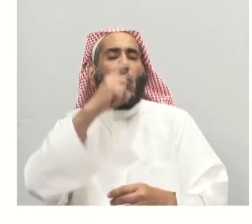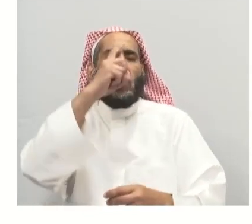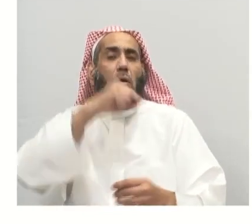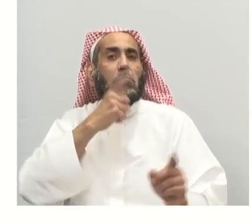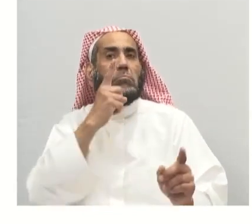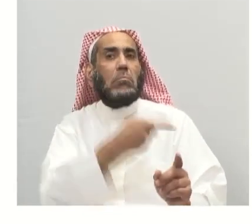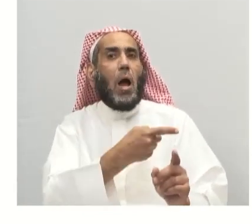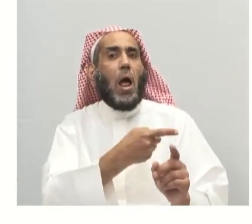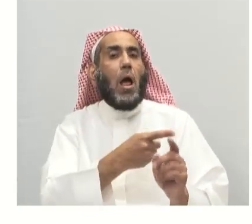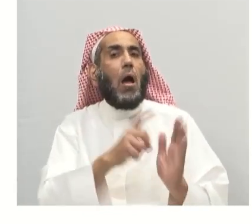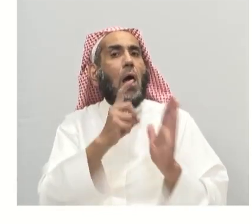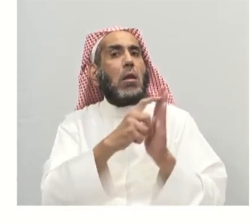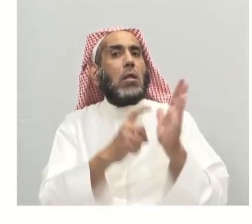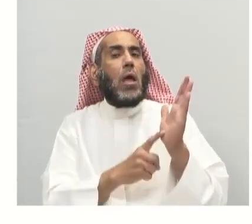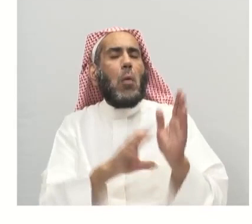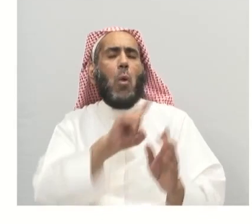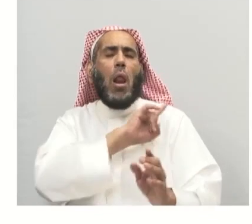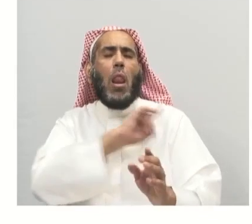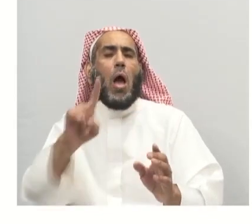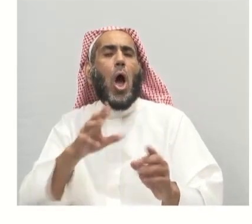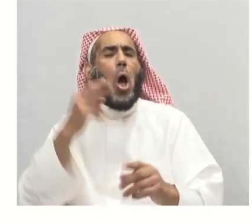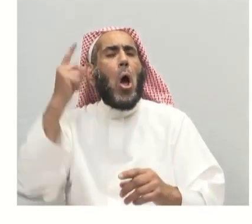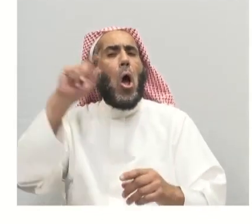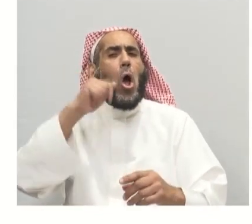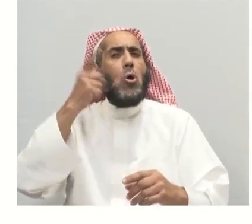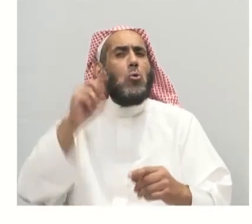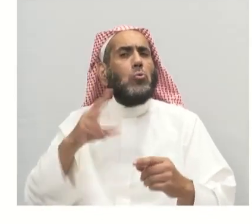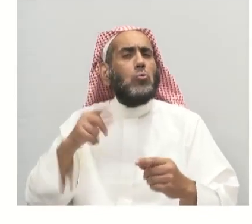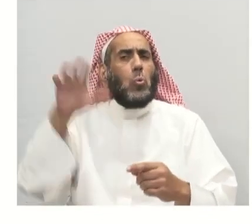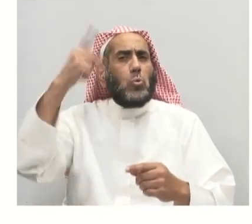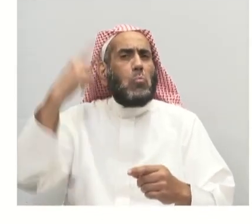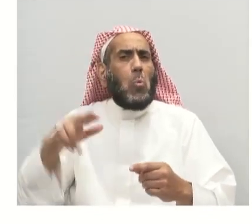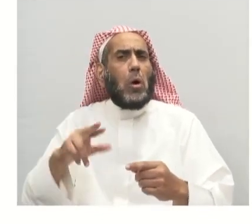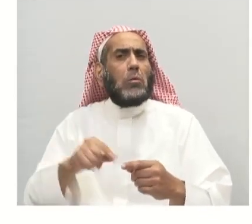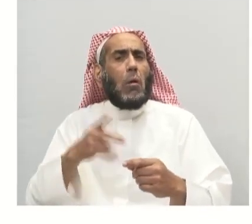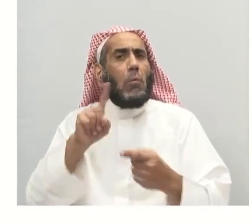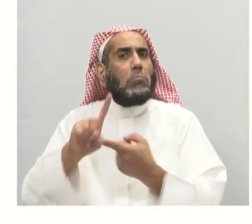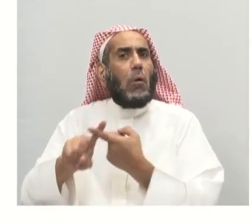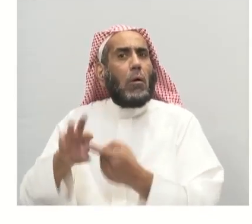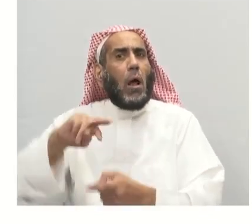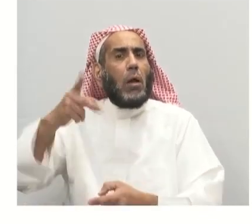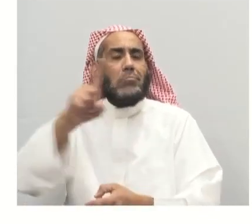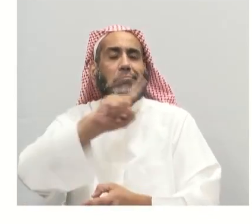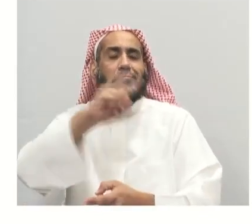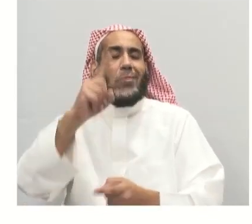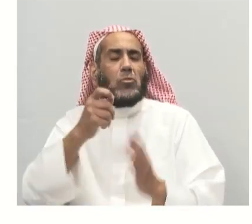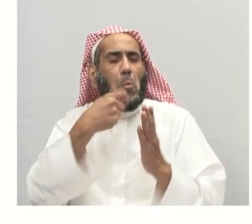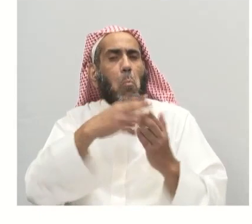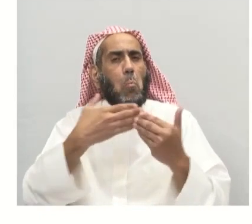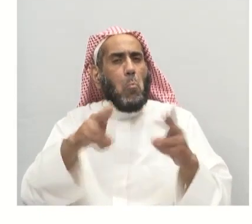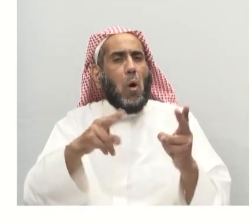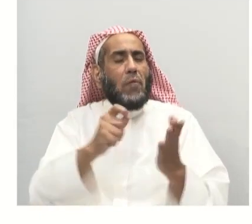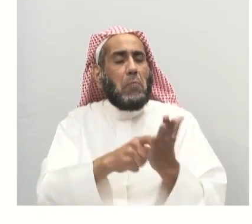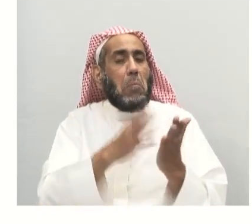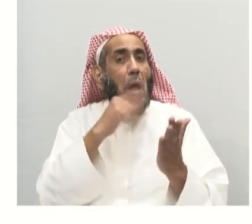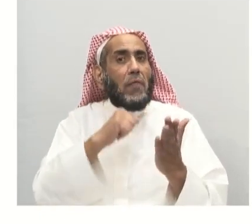عليه هذا النظام فنقول لا يجوز له ان يتخذ هذا الامر ان يتخذ هذا هذا الامر حتى لو كان